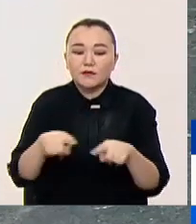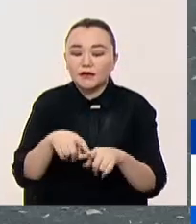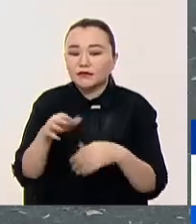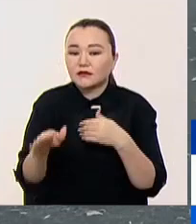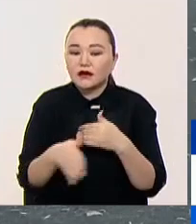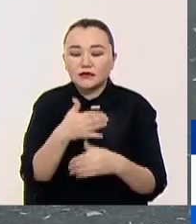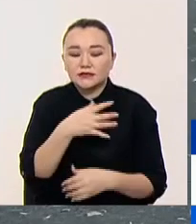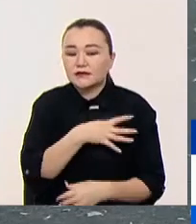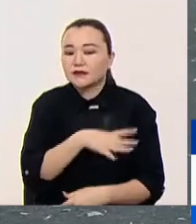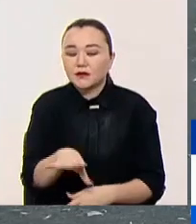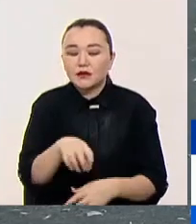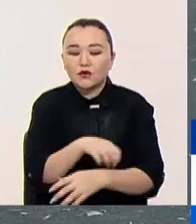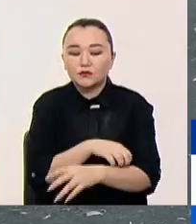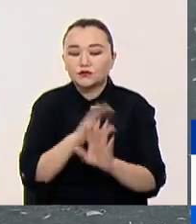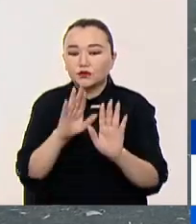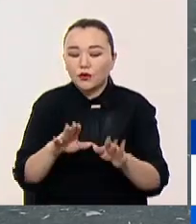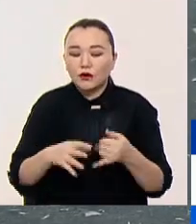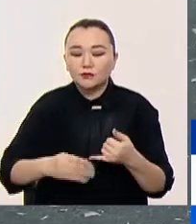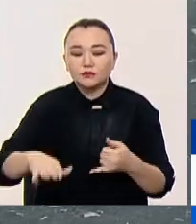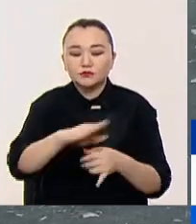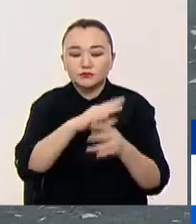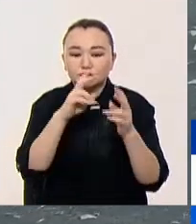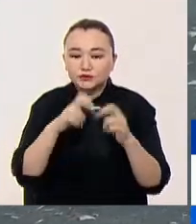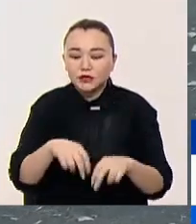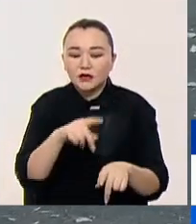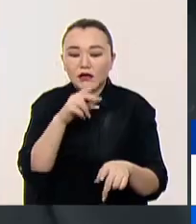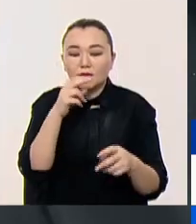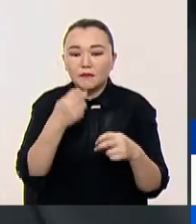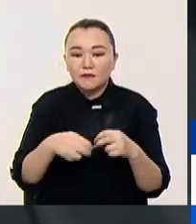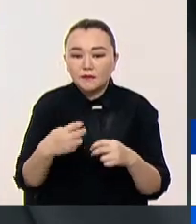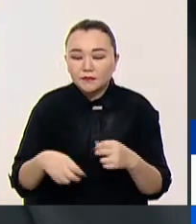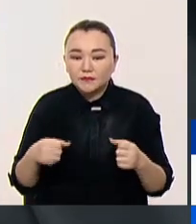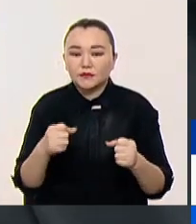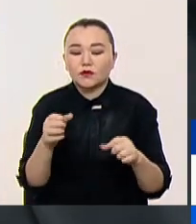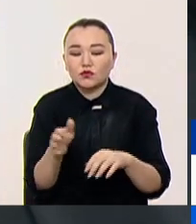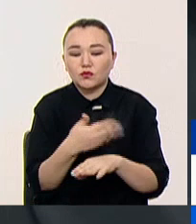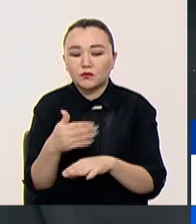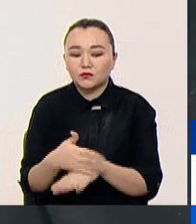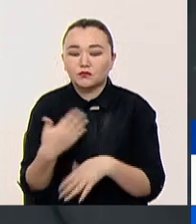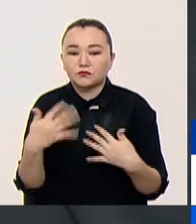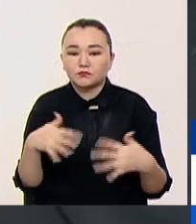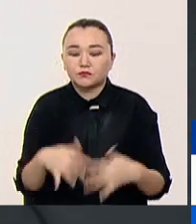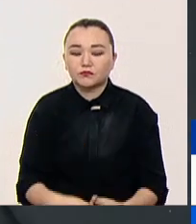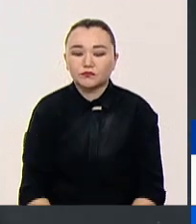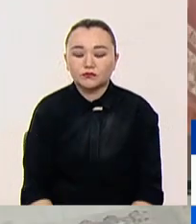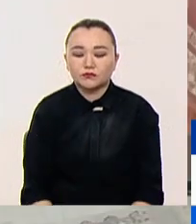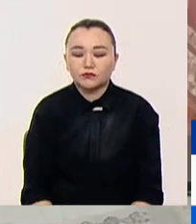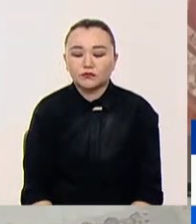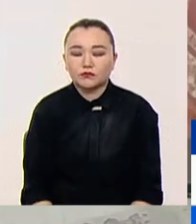жауапқа тартпаған. Комиссия тек алаңдарды тексеріп шығып, ақауы бар әткеншектерді алып тастаумен шектеліпті.